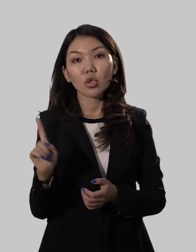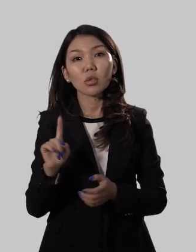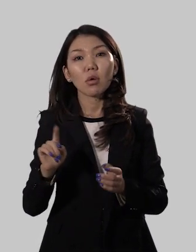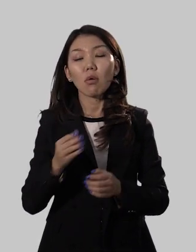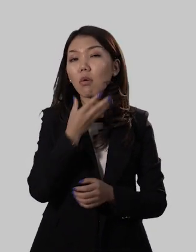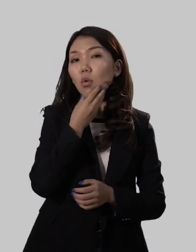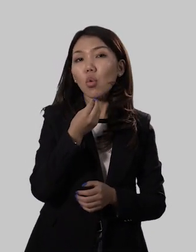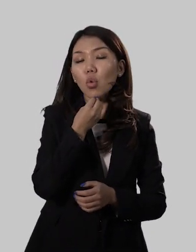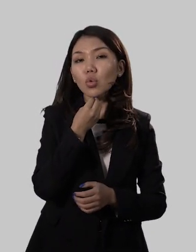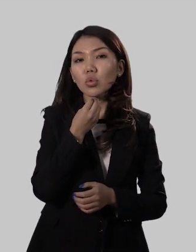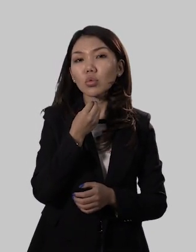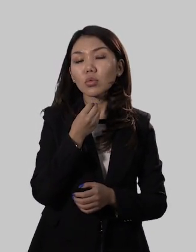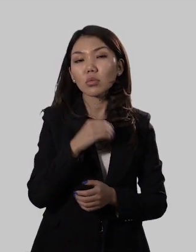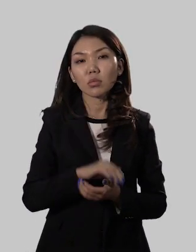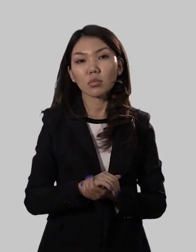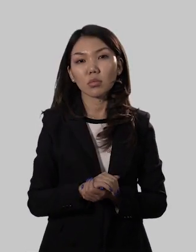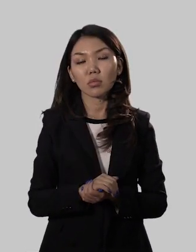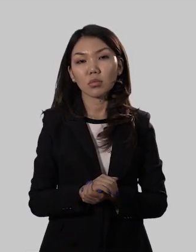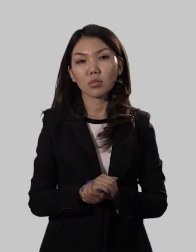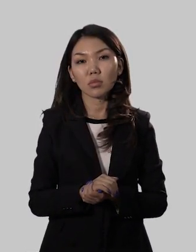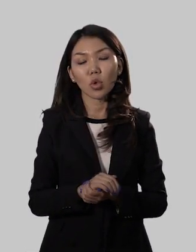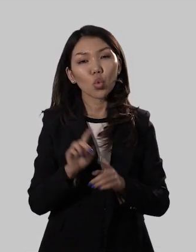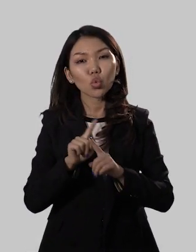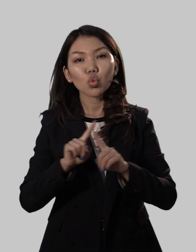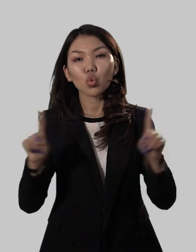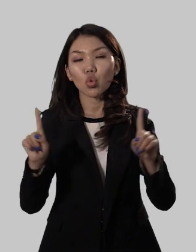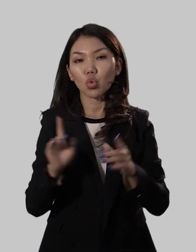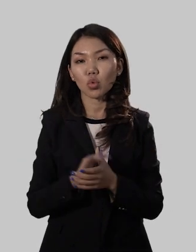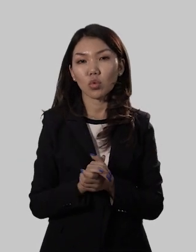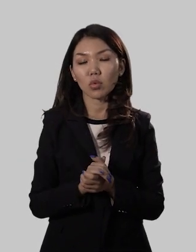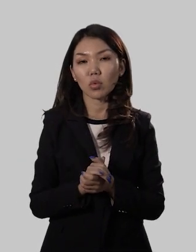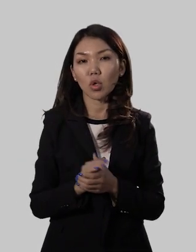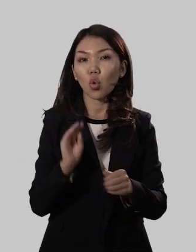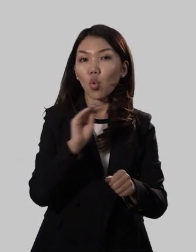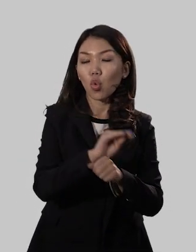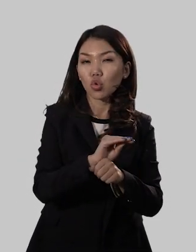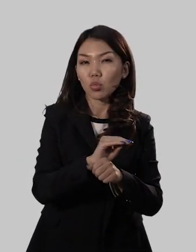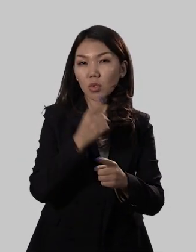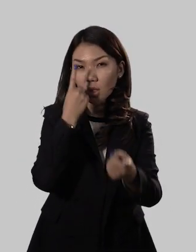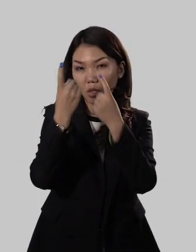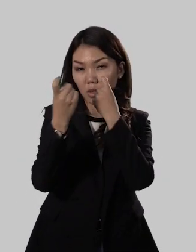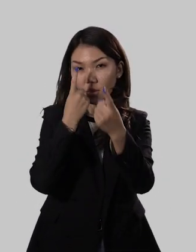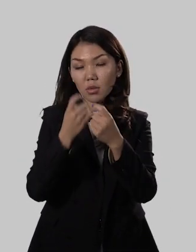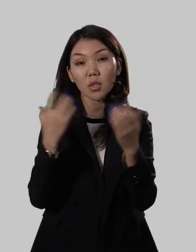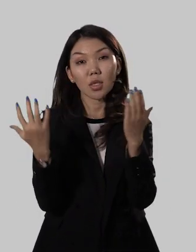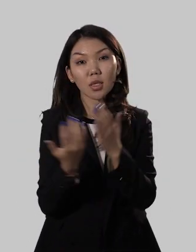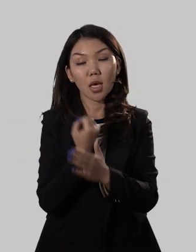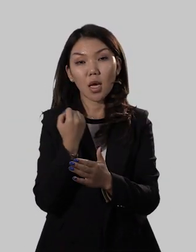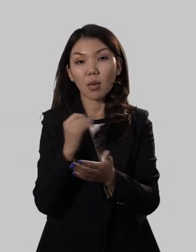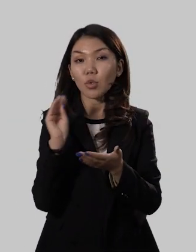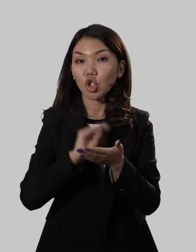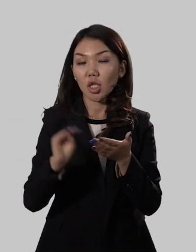эмнеси менен кооз жана көрктүү экендигин өзгөчөлүгүн кошумча булактардан таап